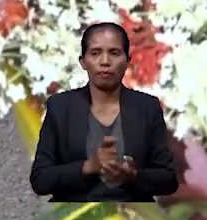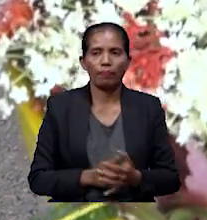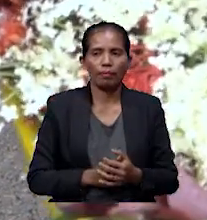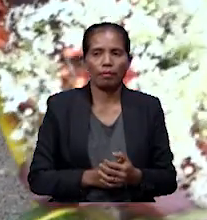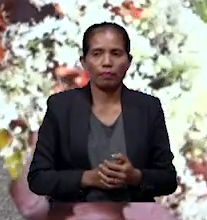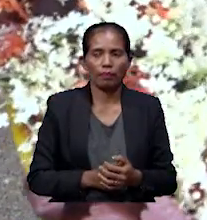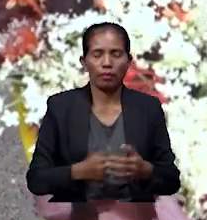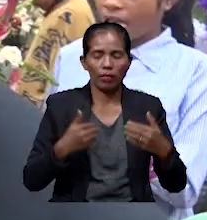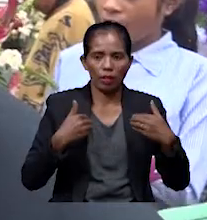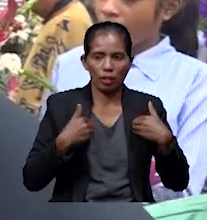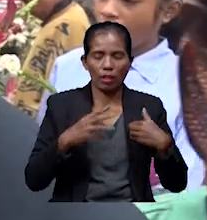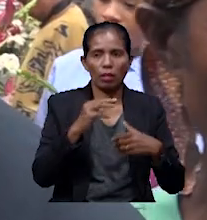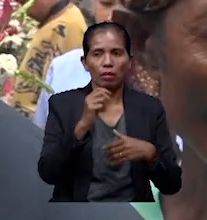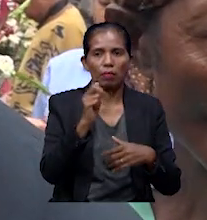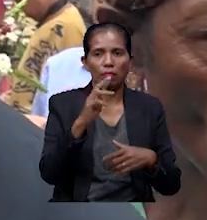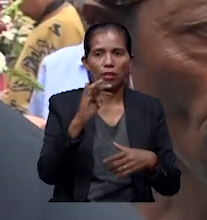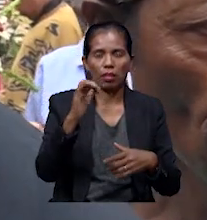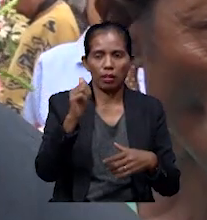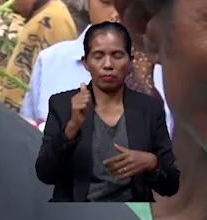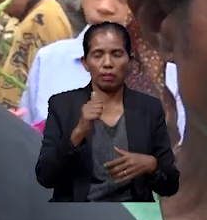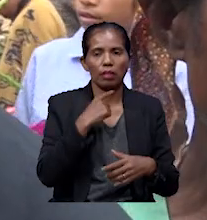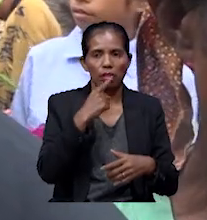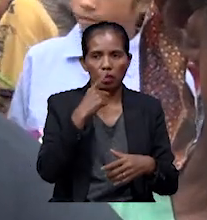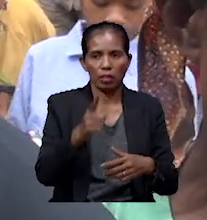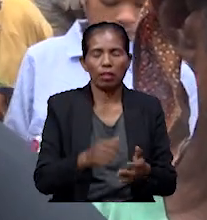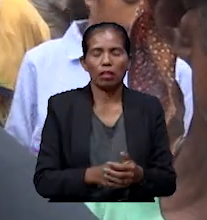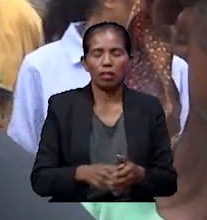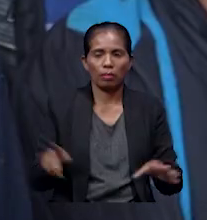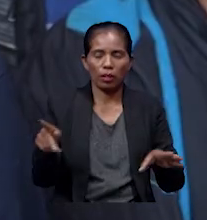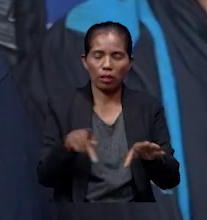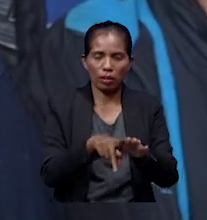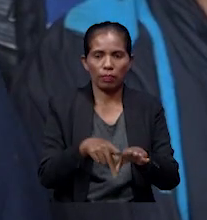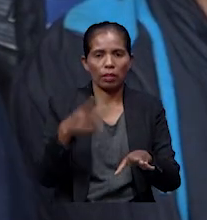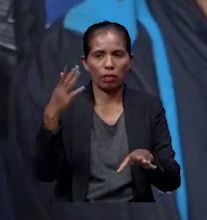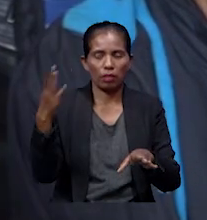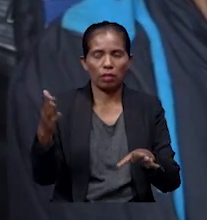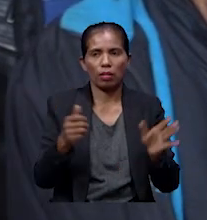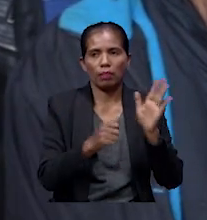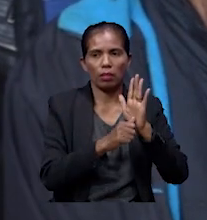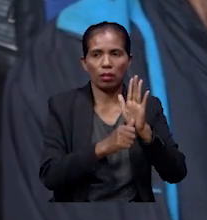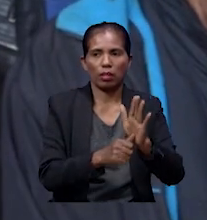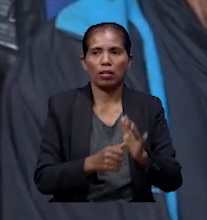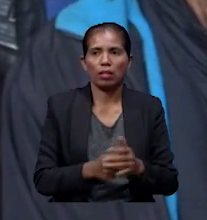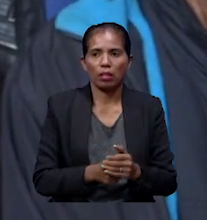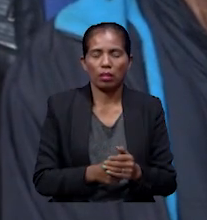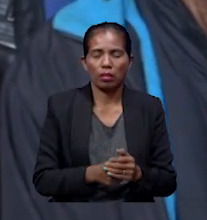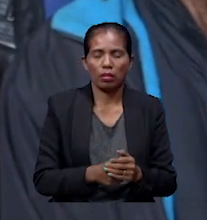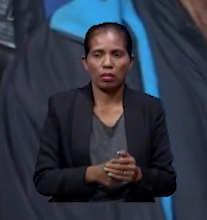nebe maka iha marabia nenian, sodozu mos aloparti iha organisasaun frente